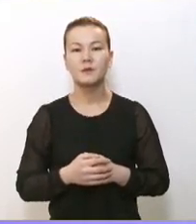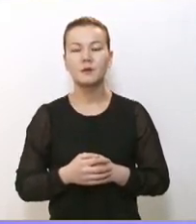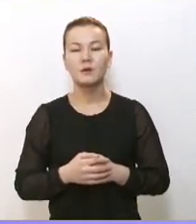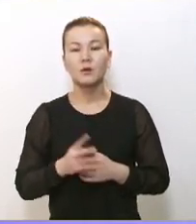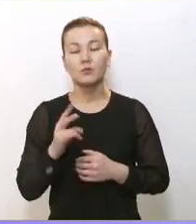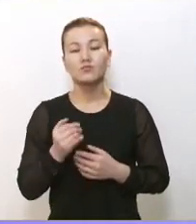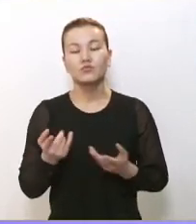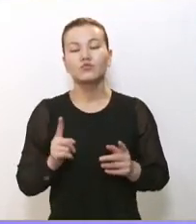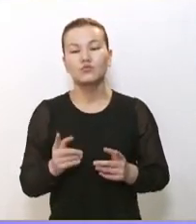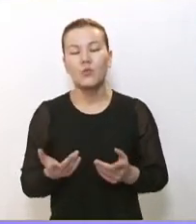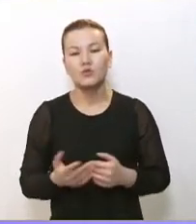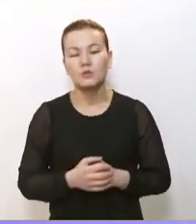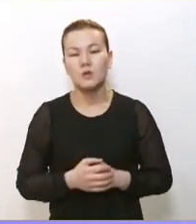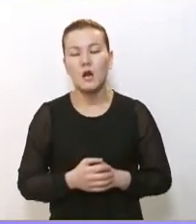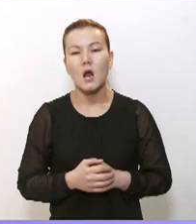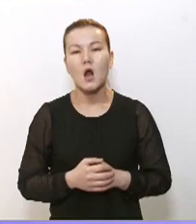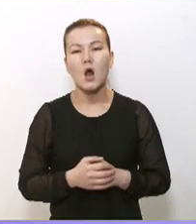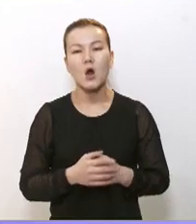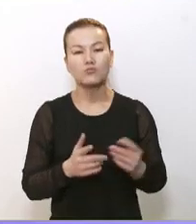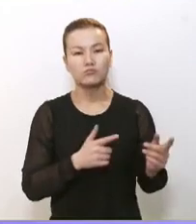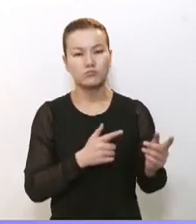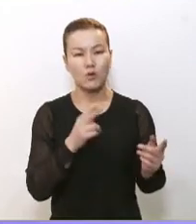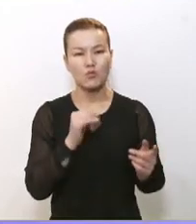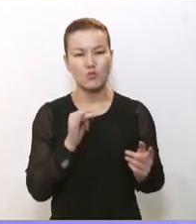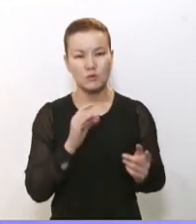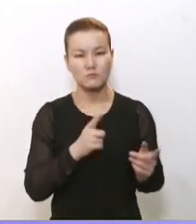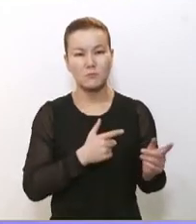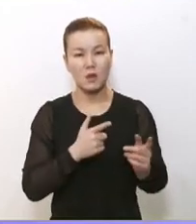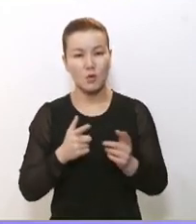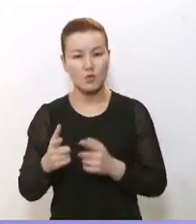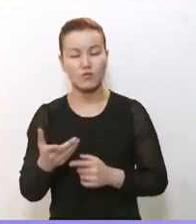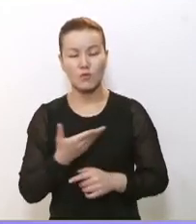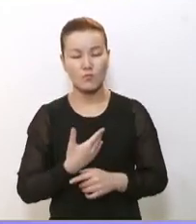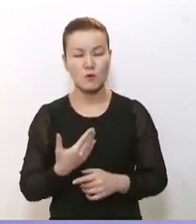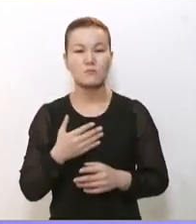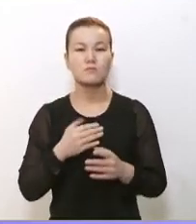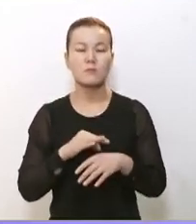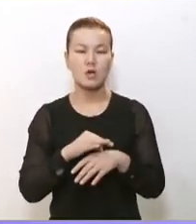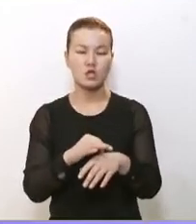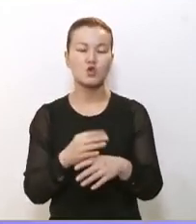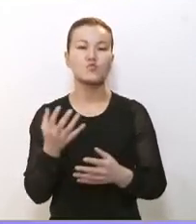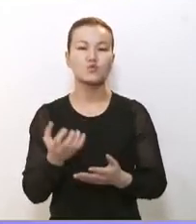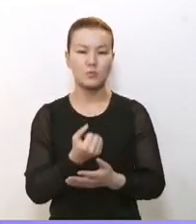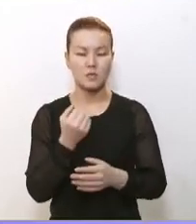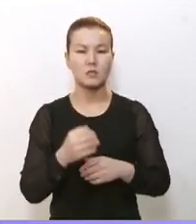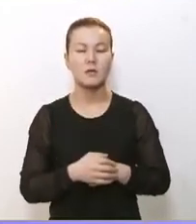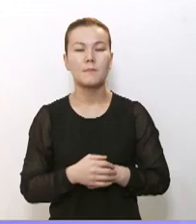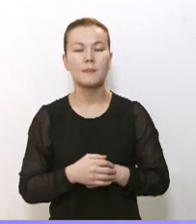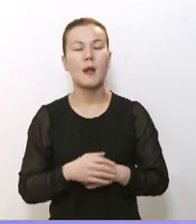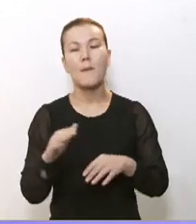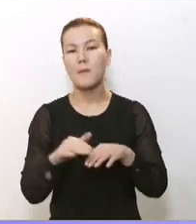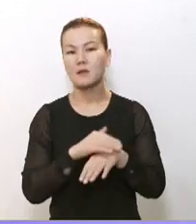Ну что же, курс подготовки мы прошли успешно. Молодцы!